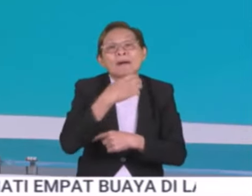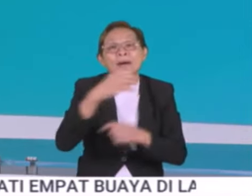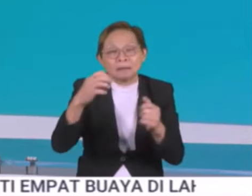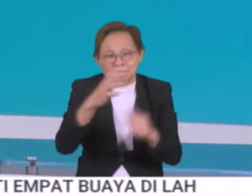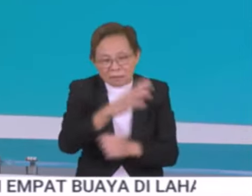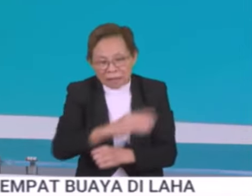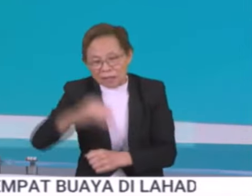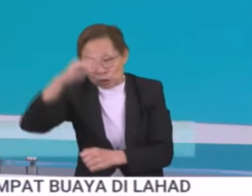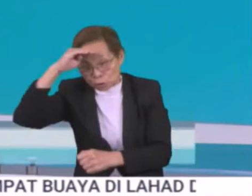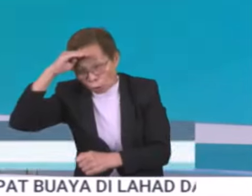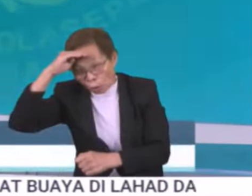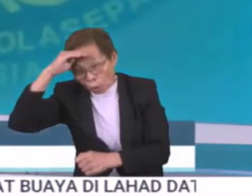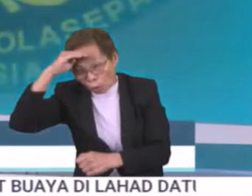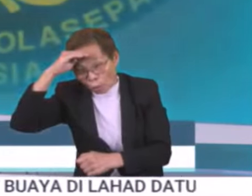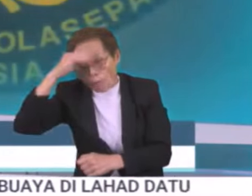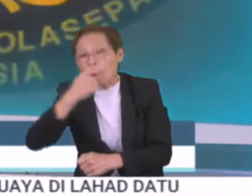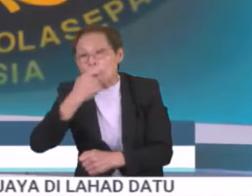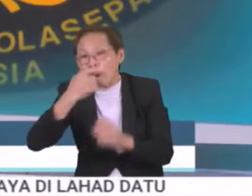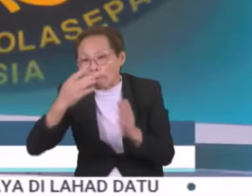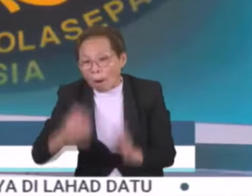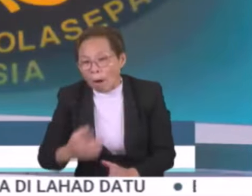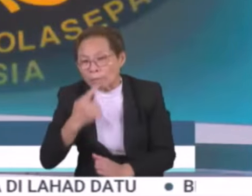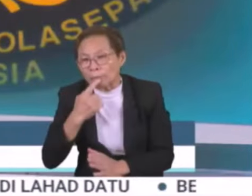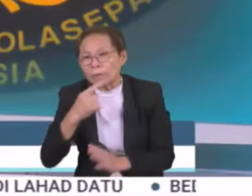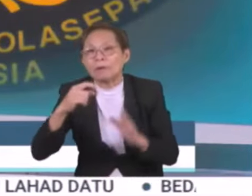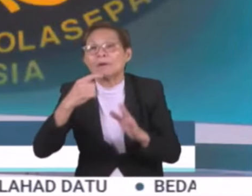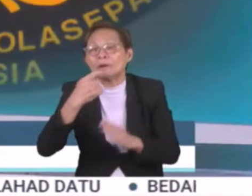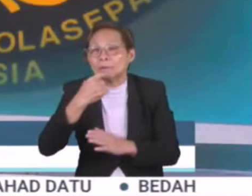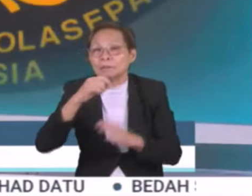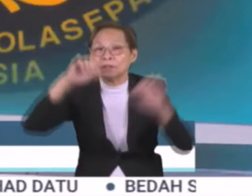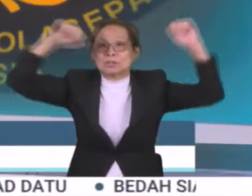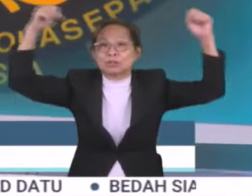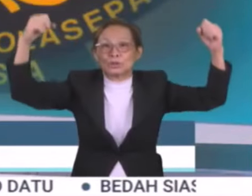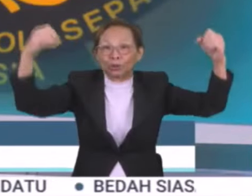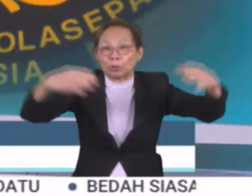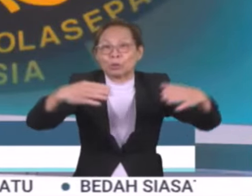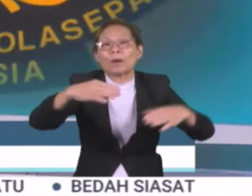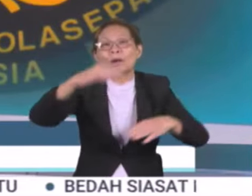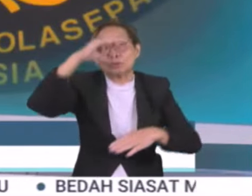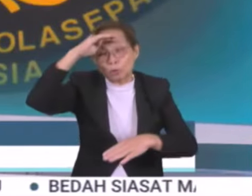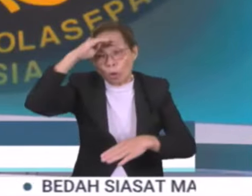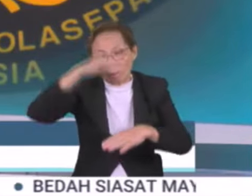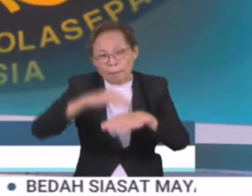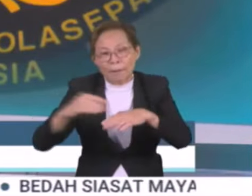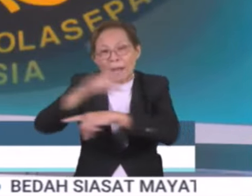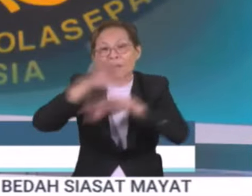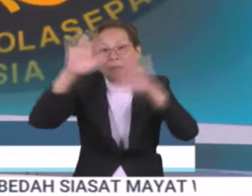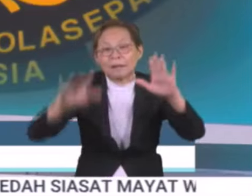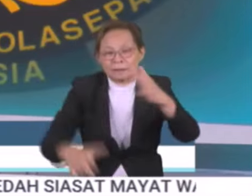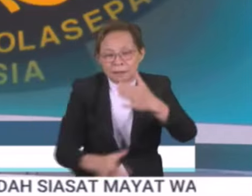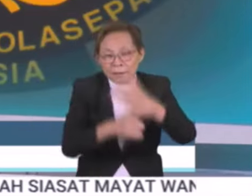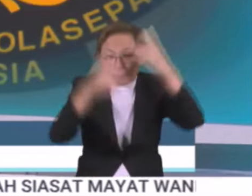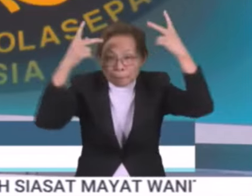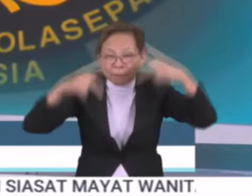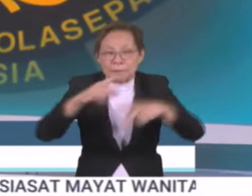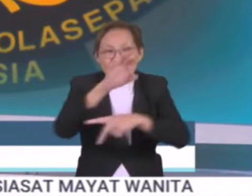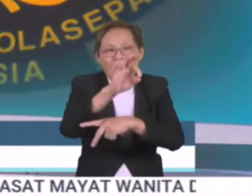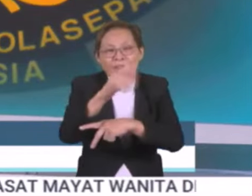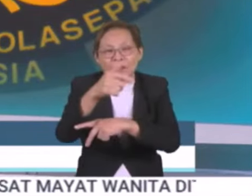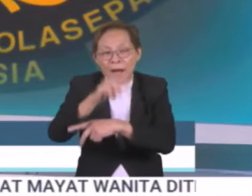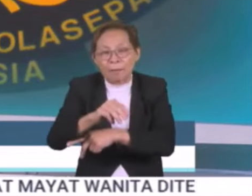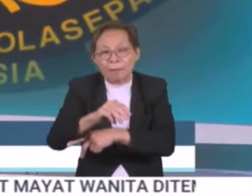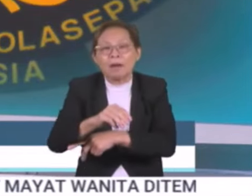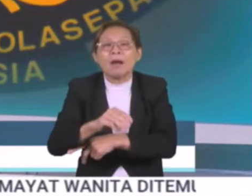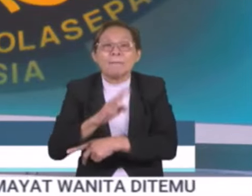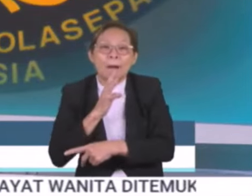dan Johor Darul Takzim JDT di Stadium Sultan Ibrahim Ahad lepas. Timbalan Presiden FAM Dato' S.